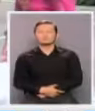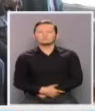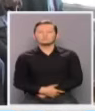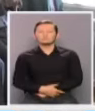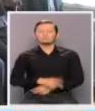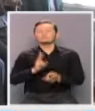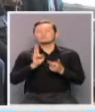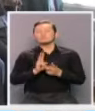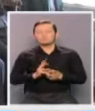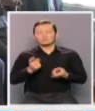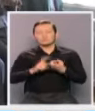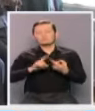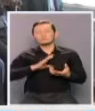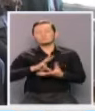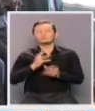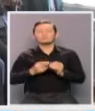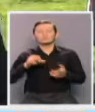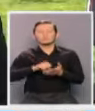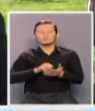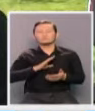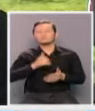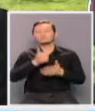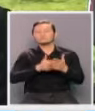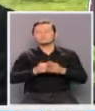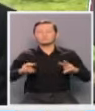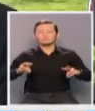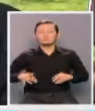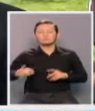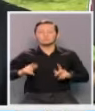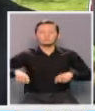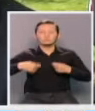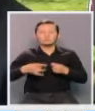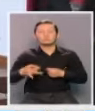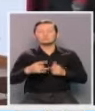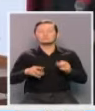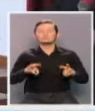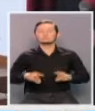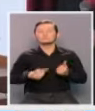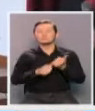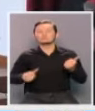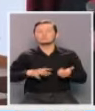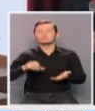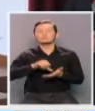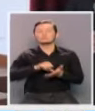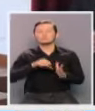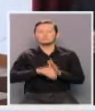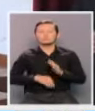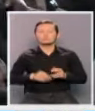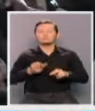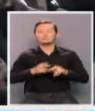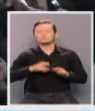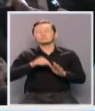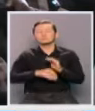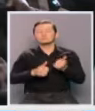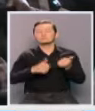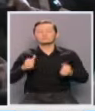На встрече с односельчанами он был награжден почетной грамотой акима района и районного маслихата. Ему был подарен чапан. В свою очередь